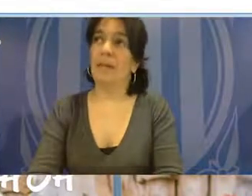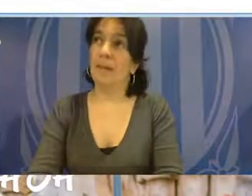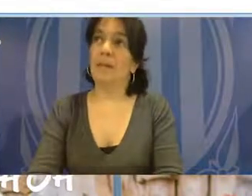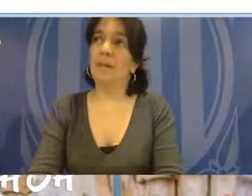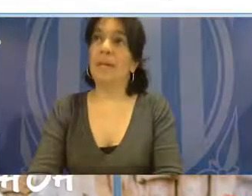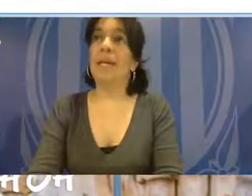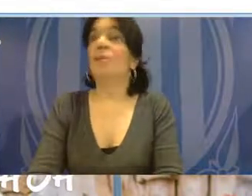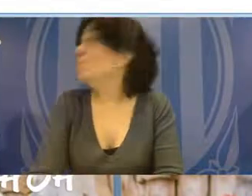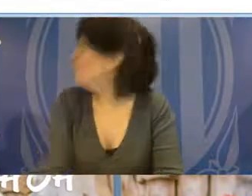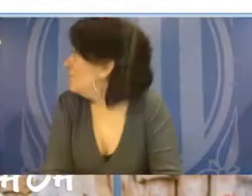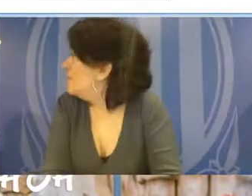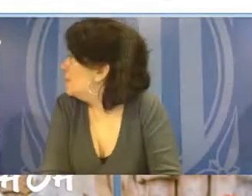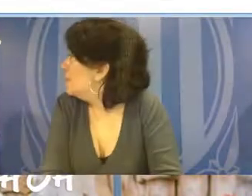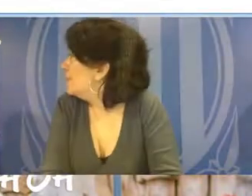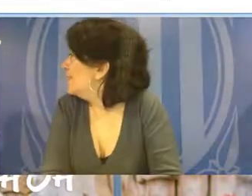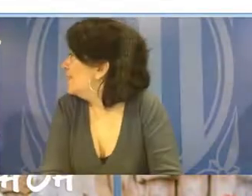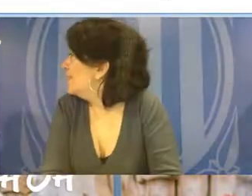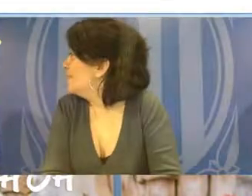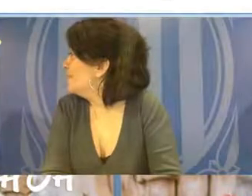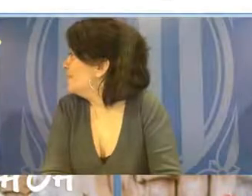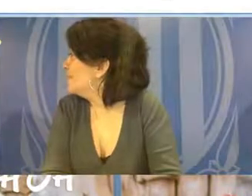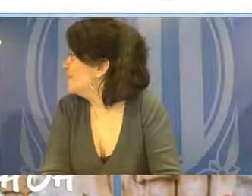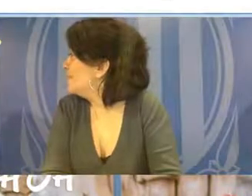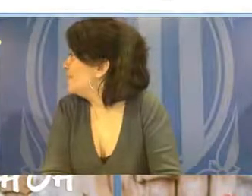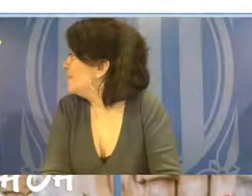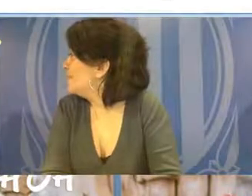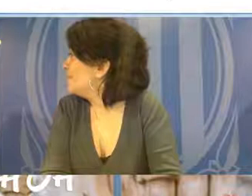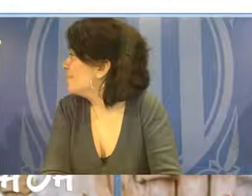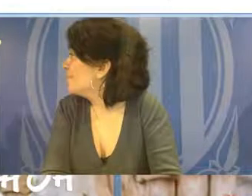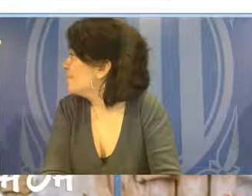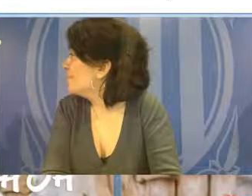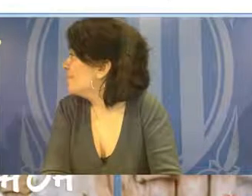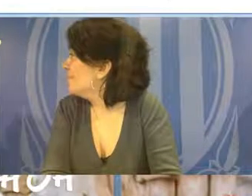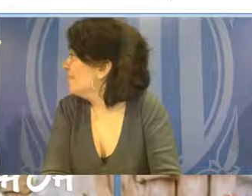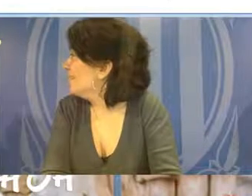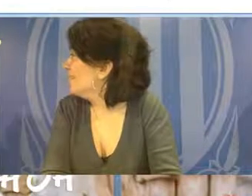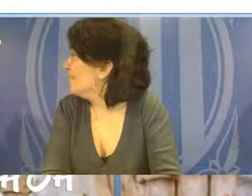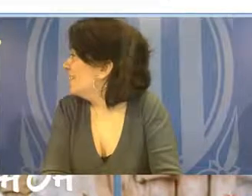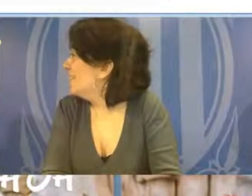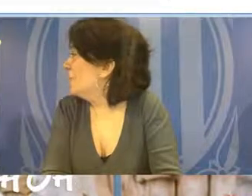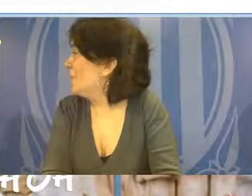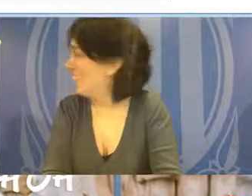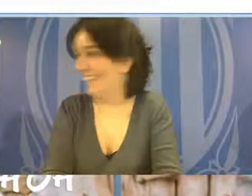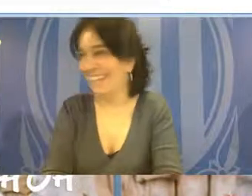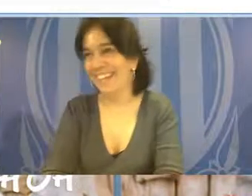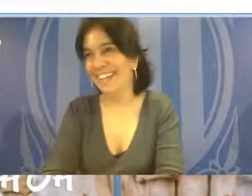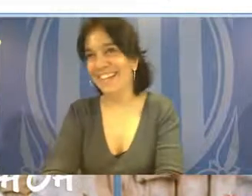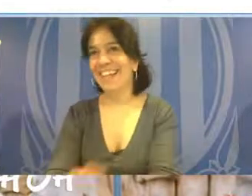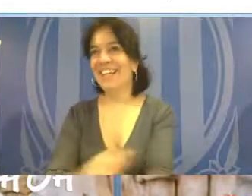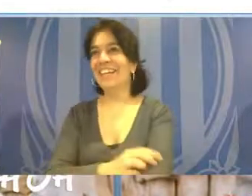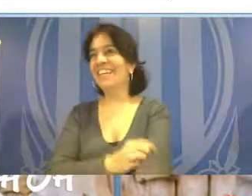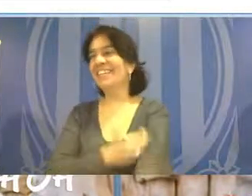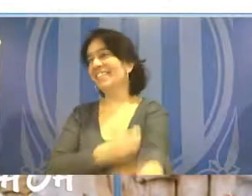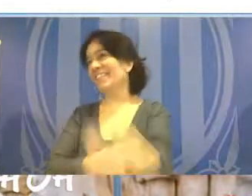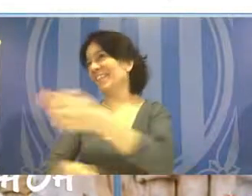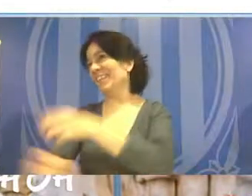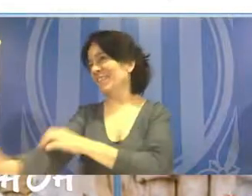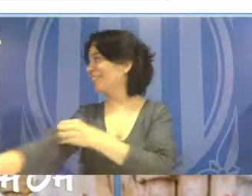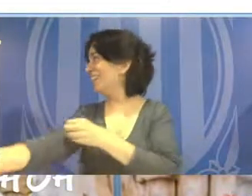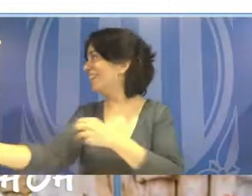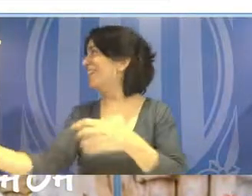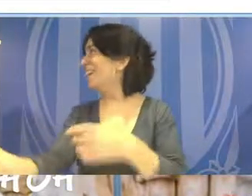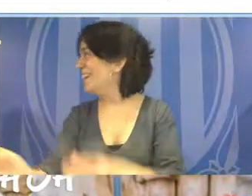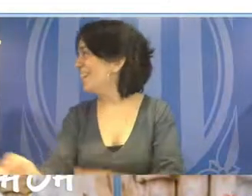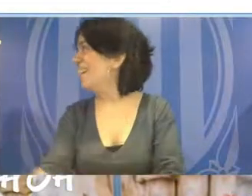Exacte. I llavors... Nosaltres som una mica raros i us faríem una donació, no cal que ens decideu. No? Sí, no,